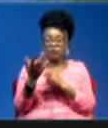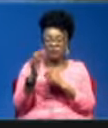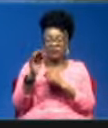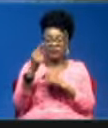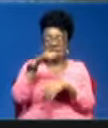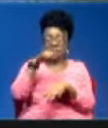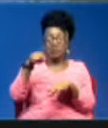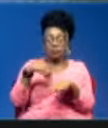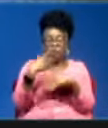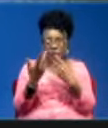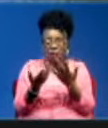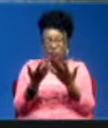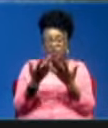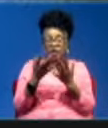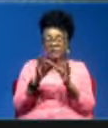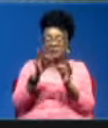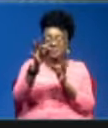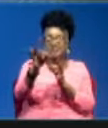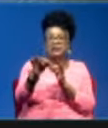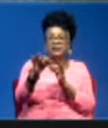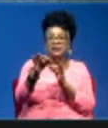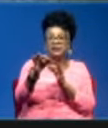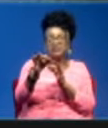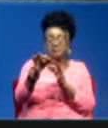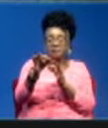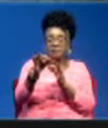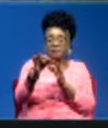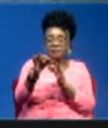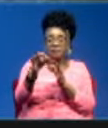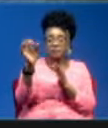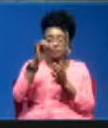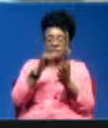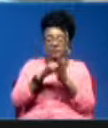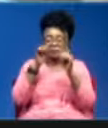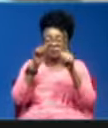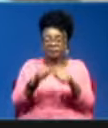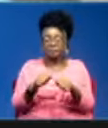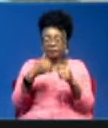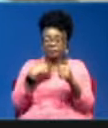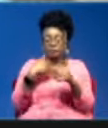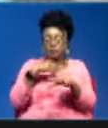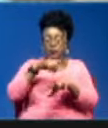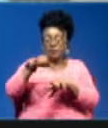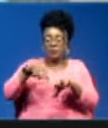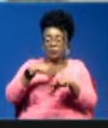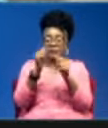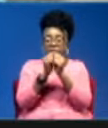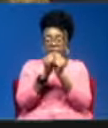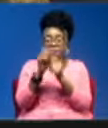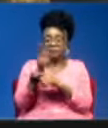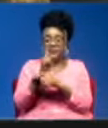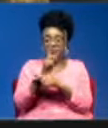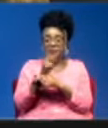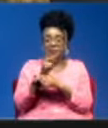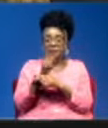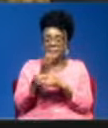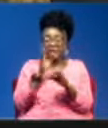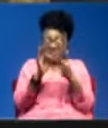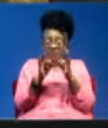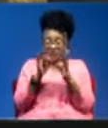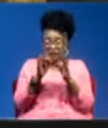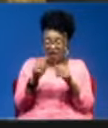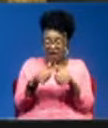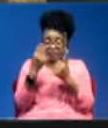ama ile distance ya kwanza waweze kupitisha na 1 hour 10 minutes. Hiyo ukiweza kuirolo mara